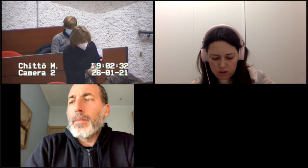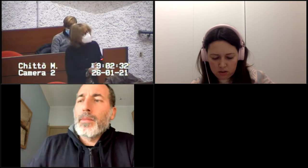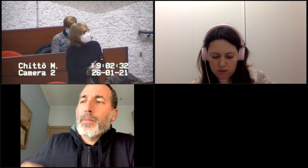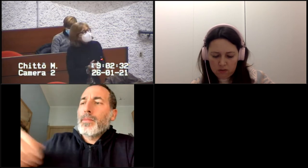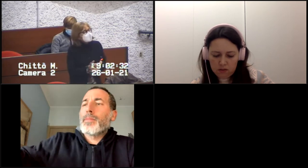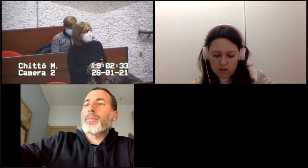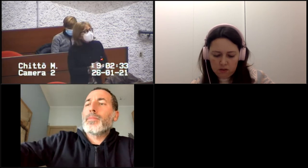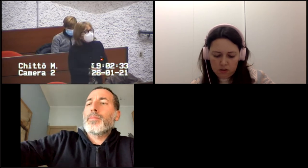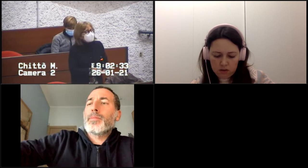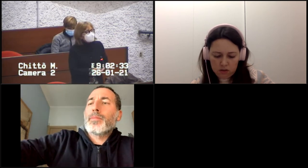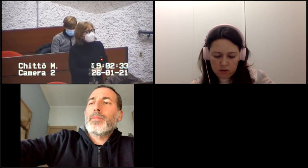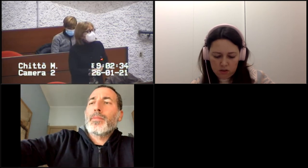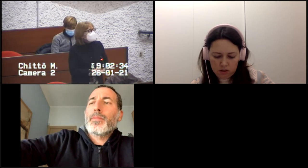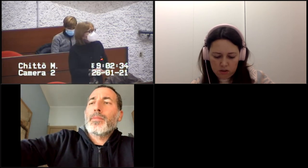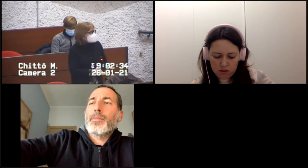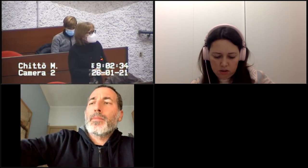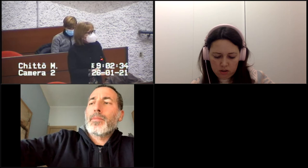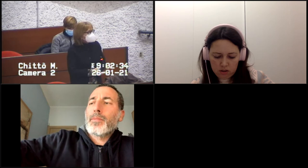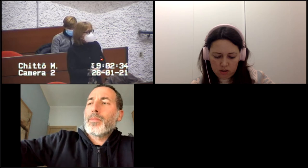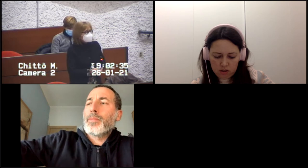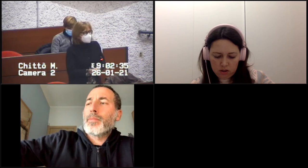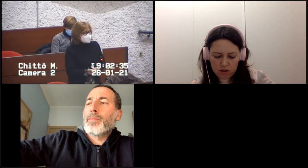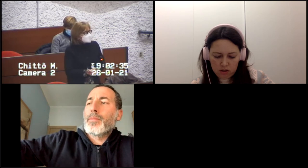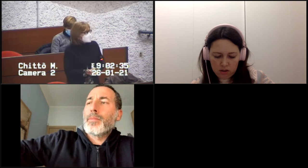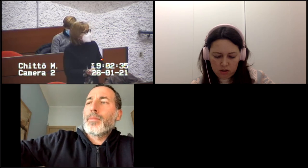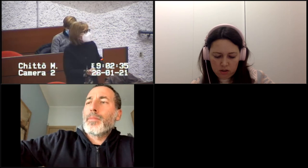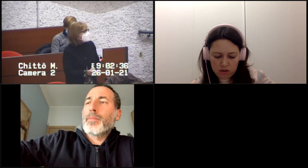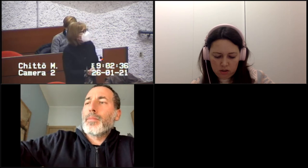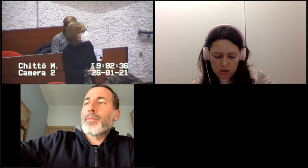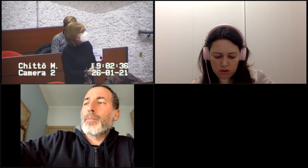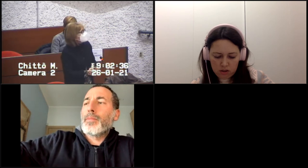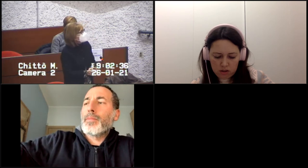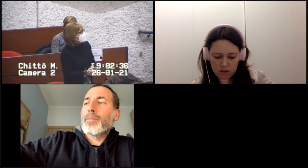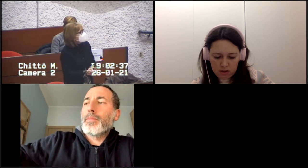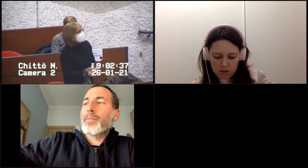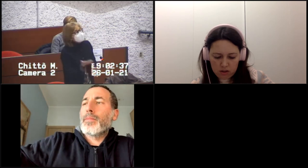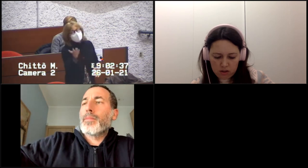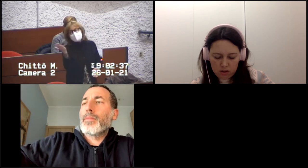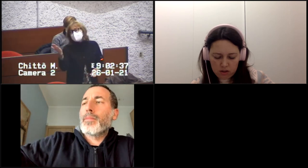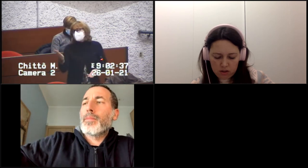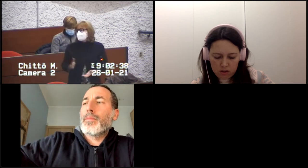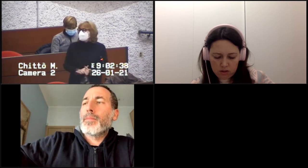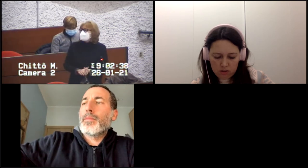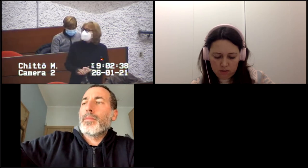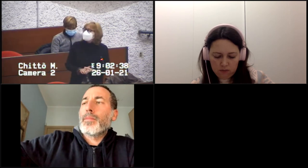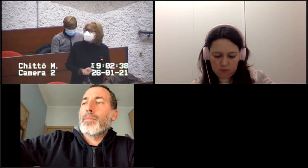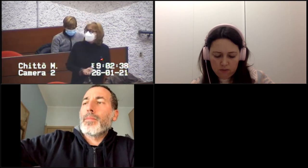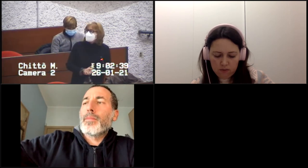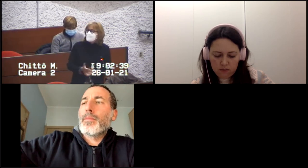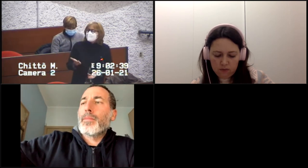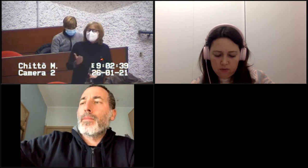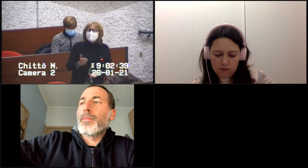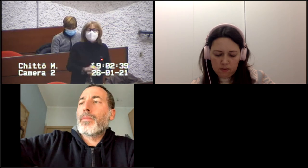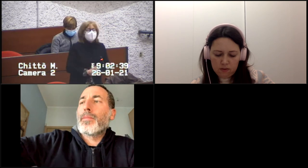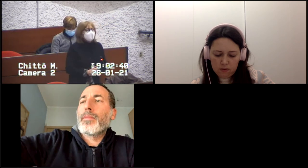forte critica rispetto a un governo regionale che non mi convince neanche, mi scusi